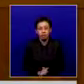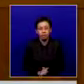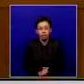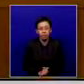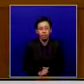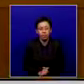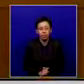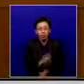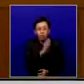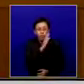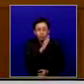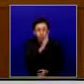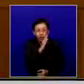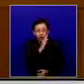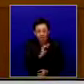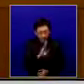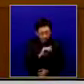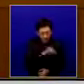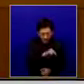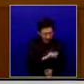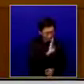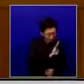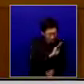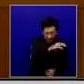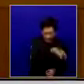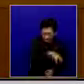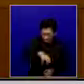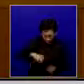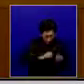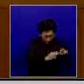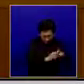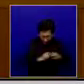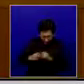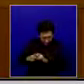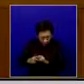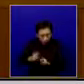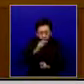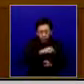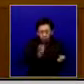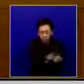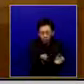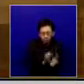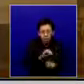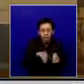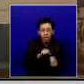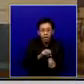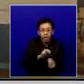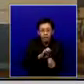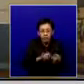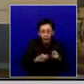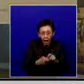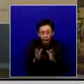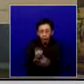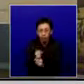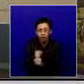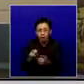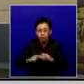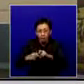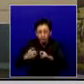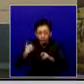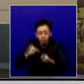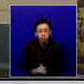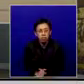ราะถ้าบริษัทเหล่านี้มีปัญหาซัพพลายเชนทั้งหมดก็มีปัญหา SME ก็มีปัญหาคนงานก็มีปัญหาแ